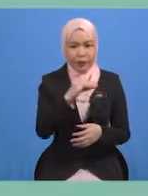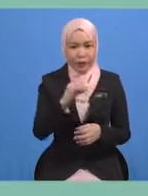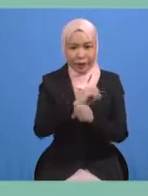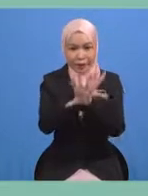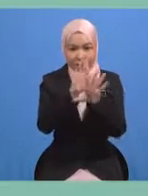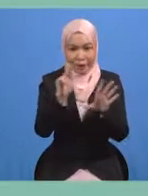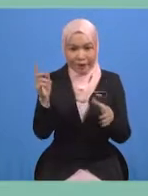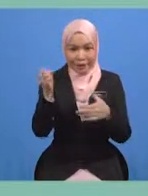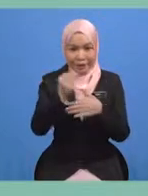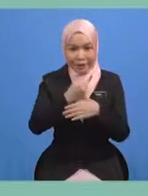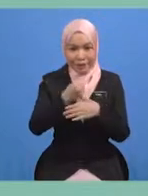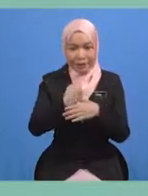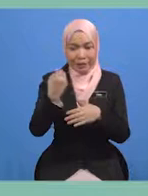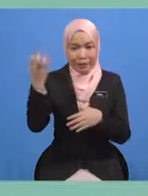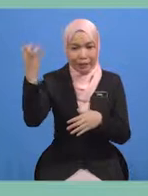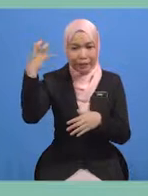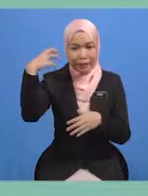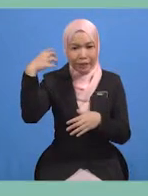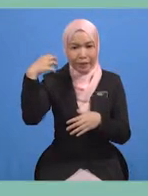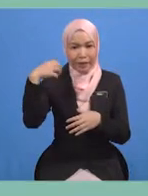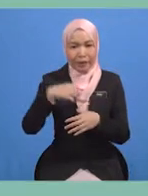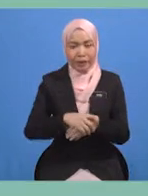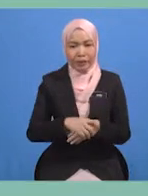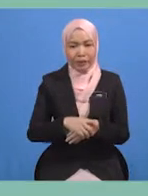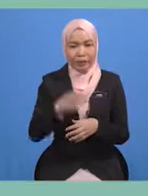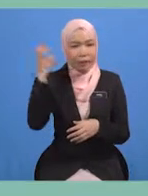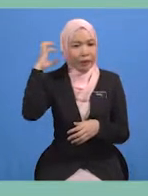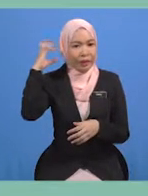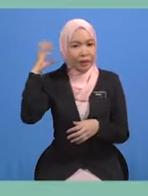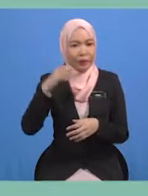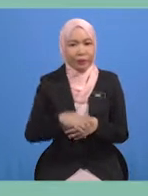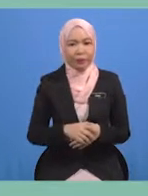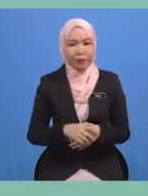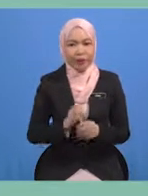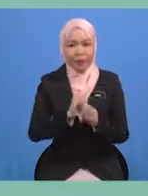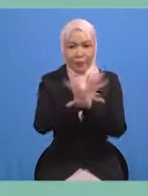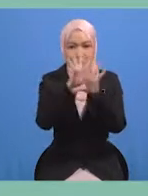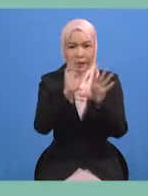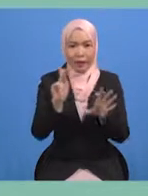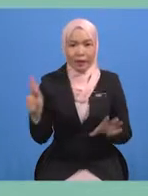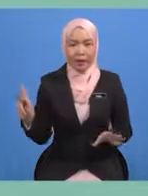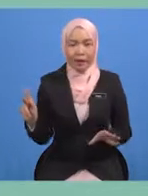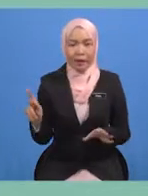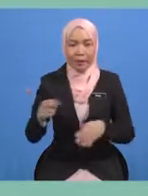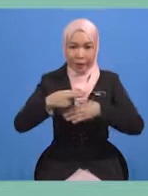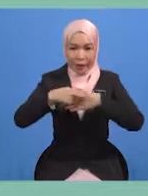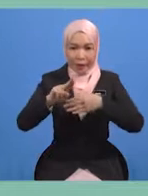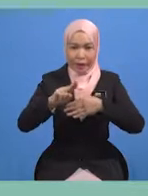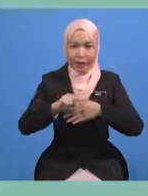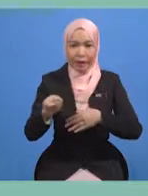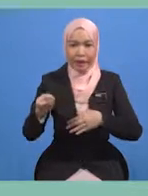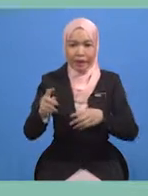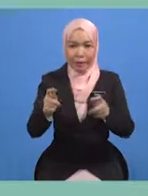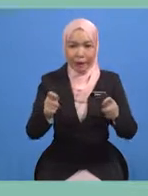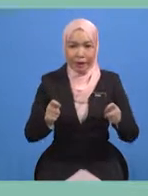radio. Yang kelima, menerangkan penghantaran dan penerimaan